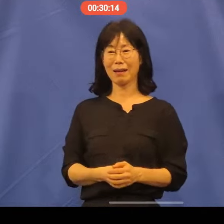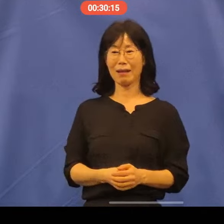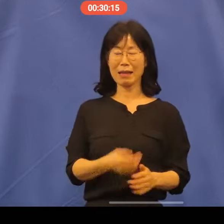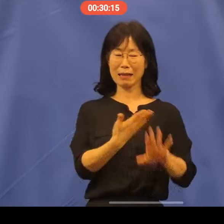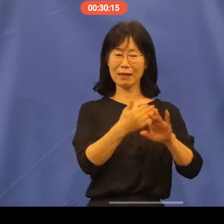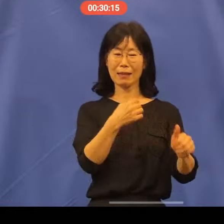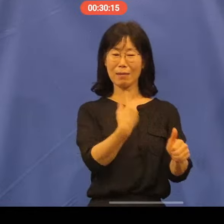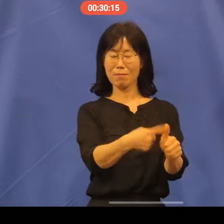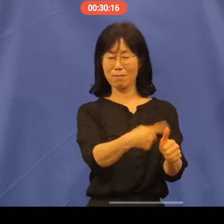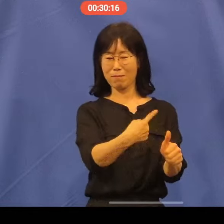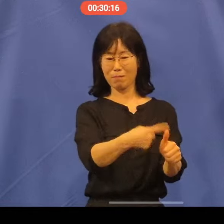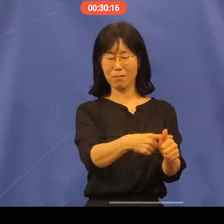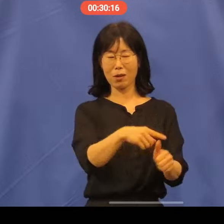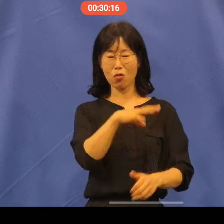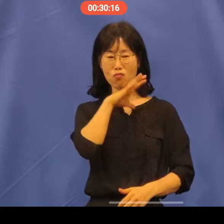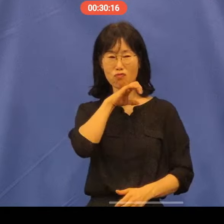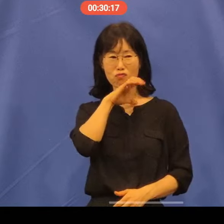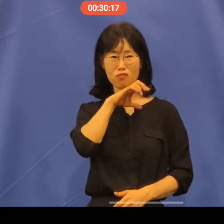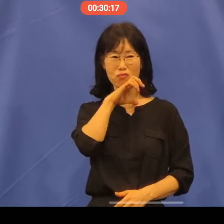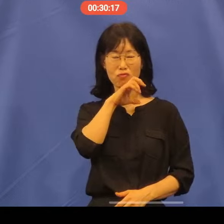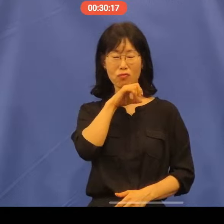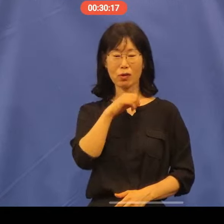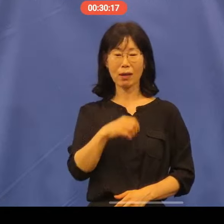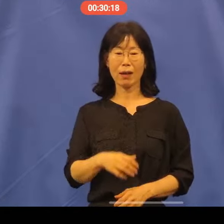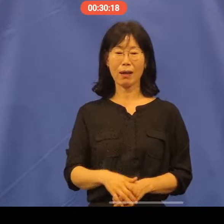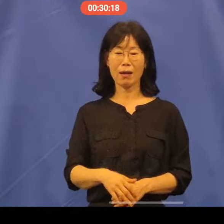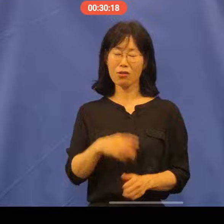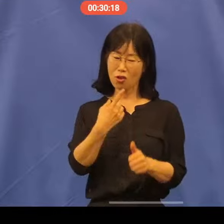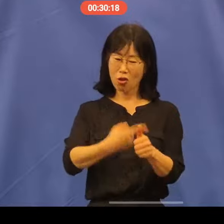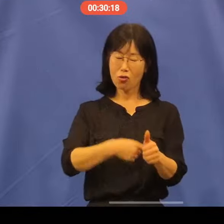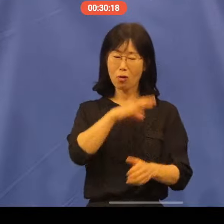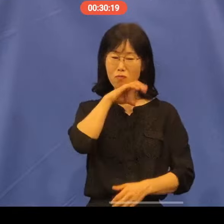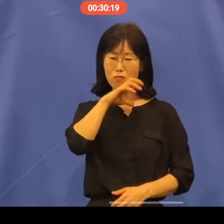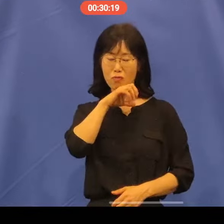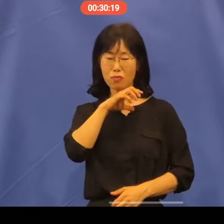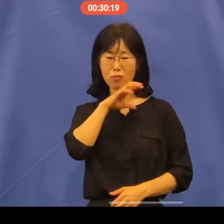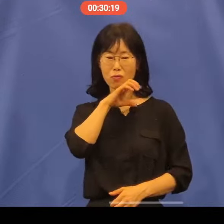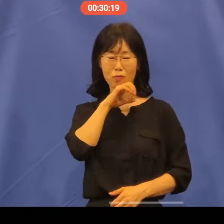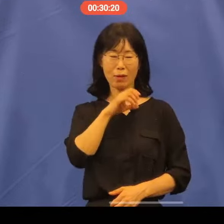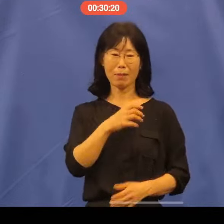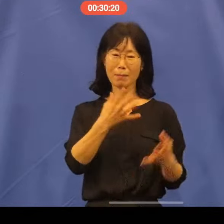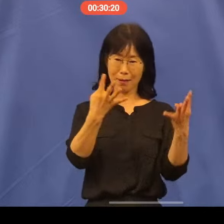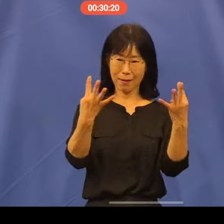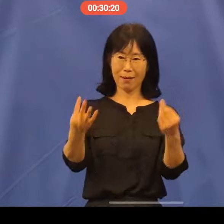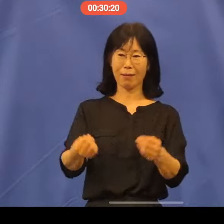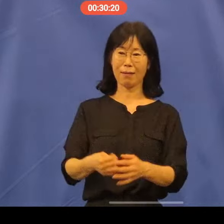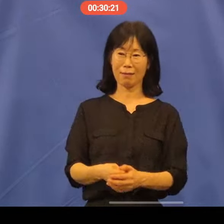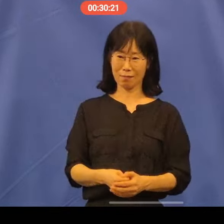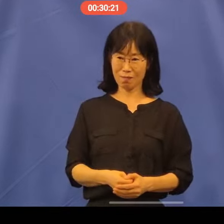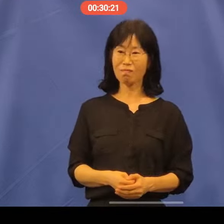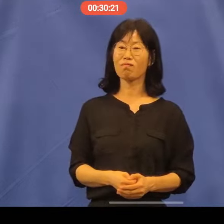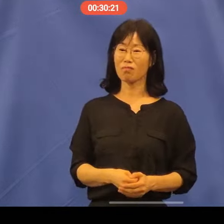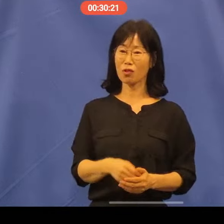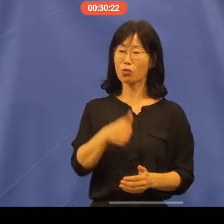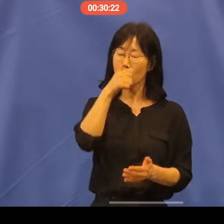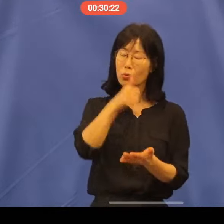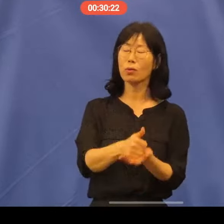욕하고 그냥 불평하고 나도 모르게 그냥 원망하고. 그러니까